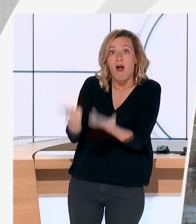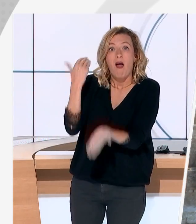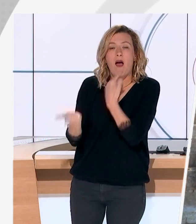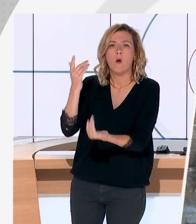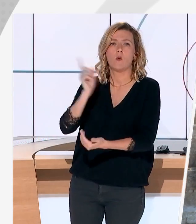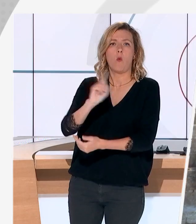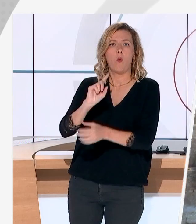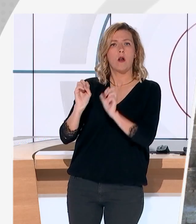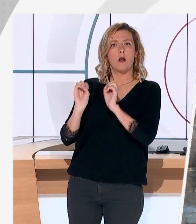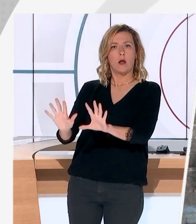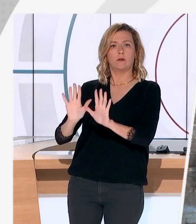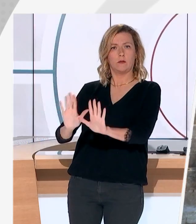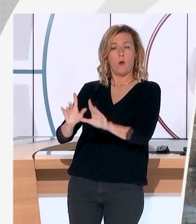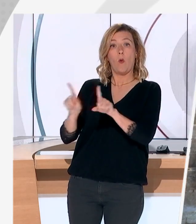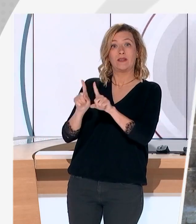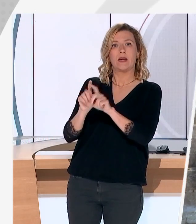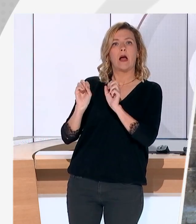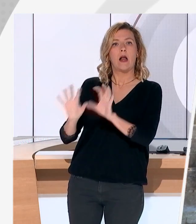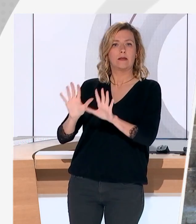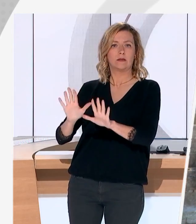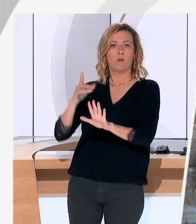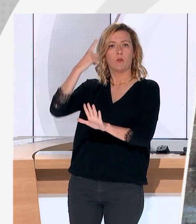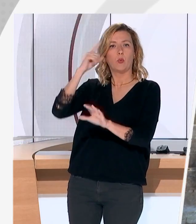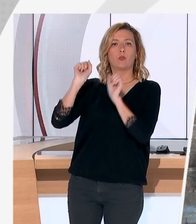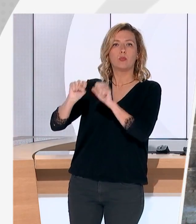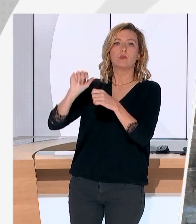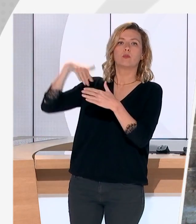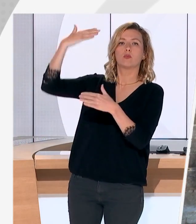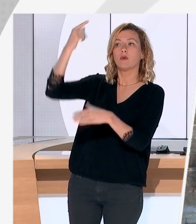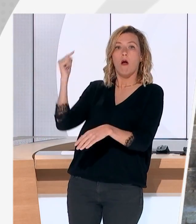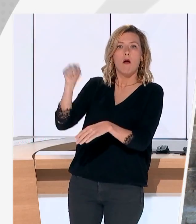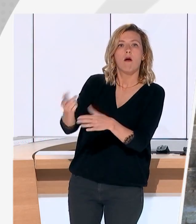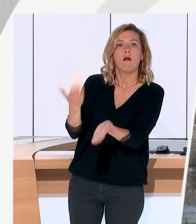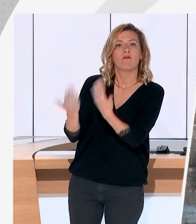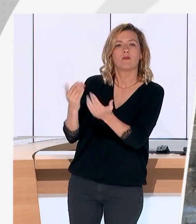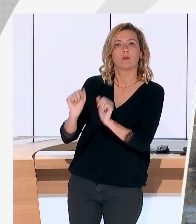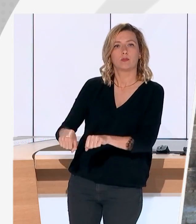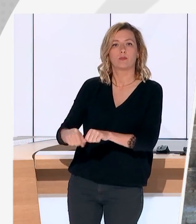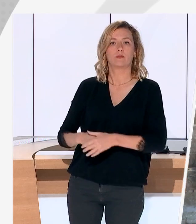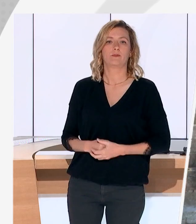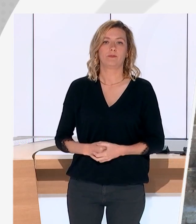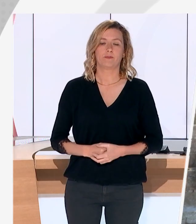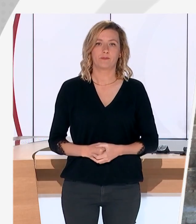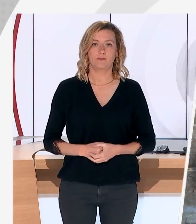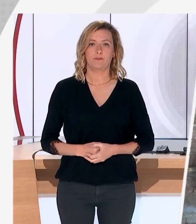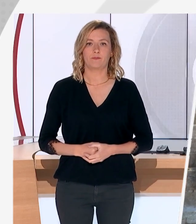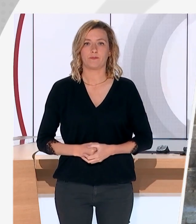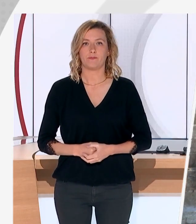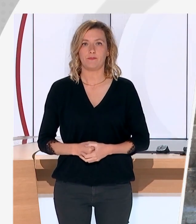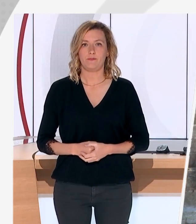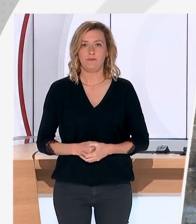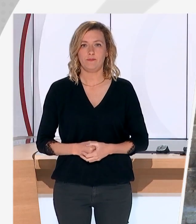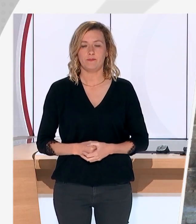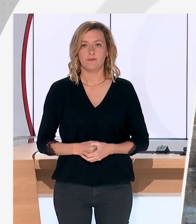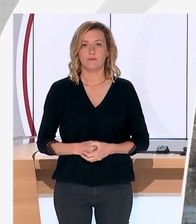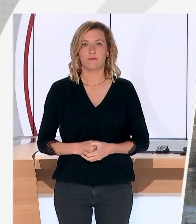but n'étant pas de les fouiller pour cette opération, elles sont laissées telles quelles pour des fouilles futures, si jamais il y a des